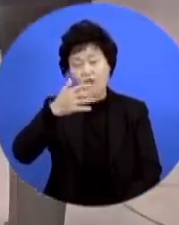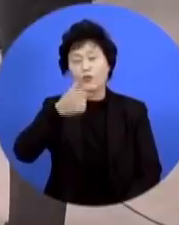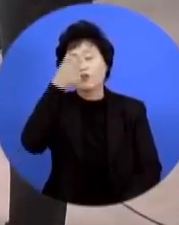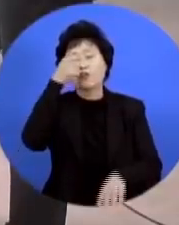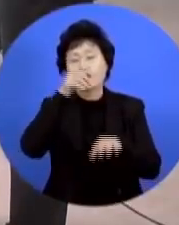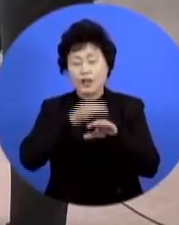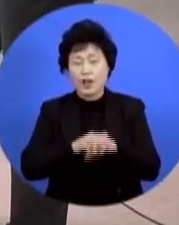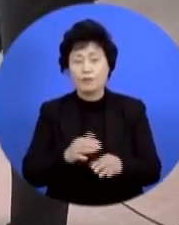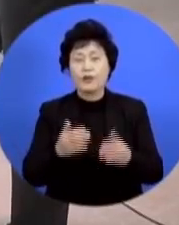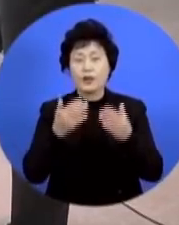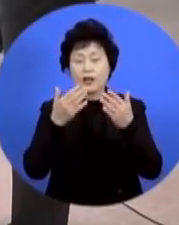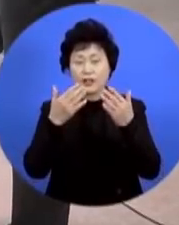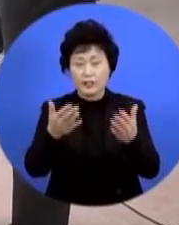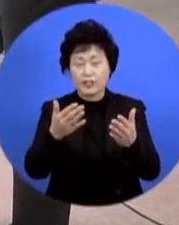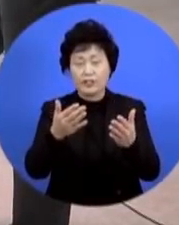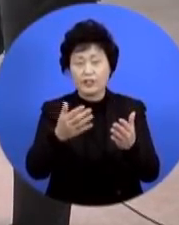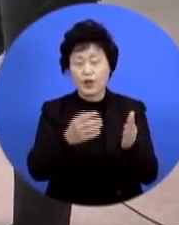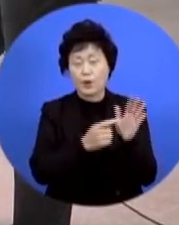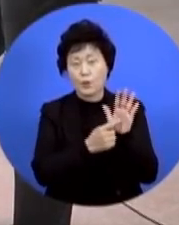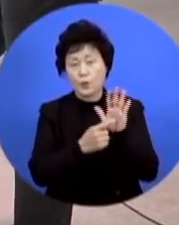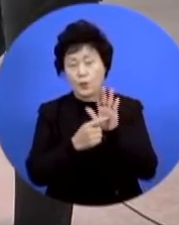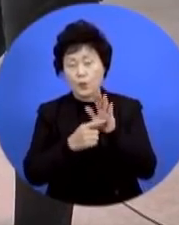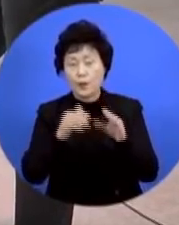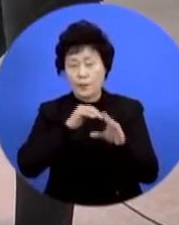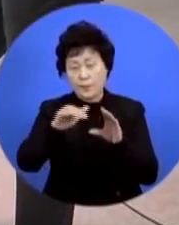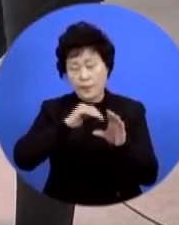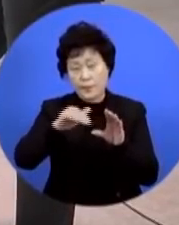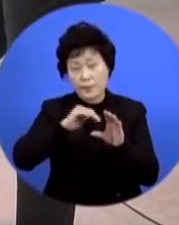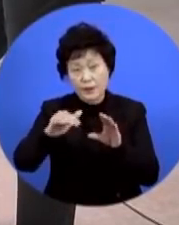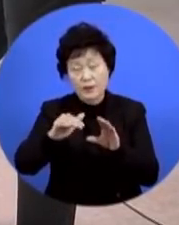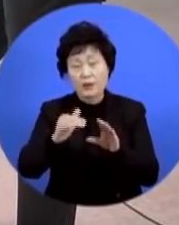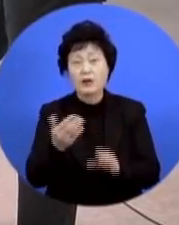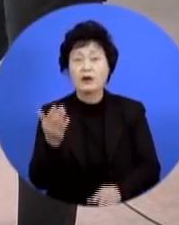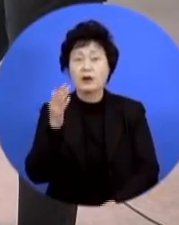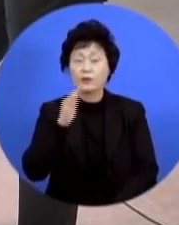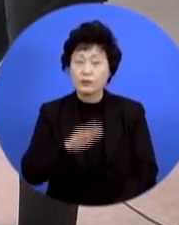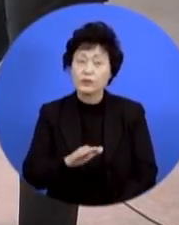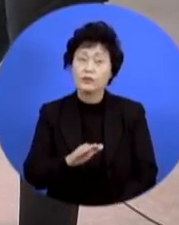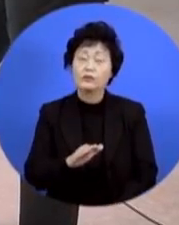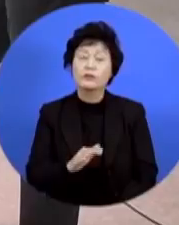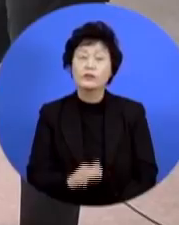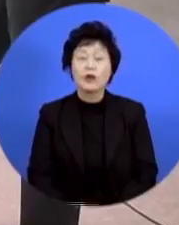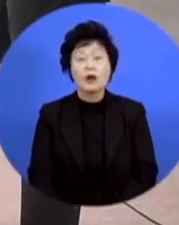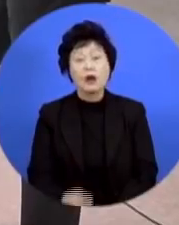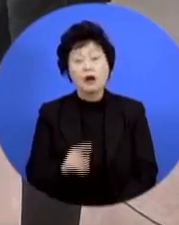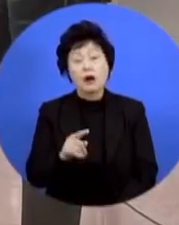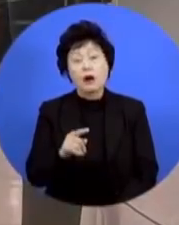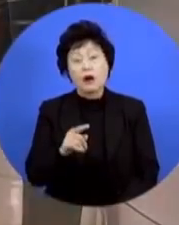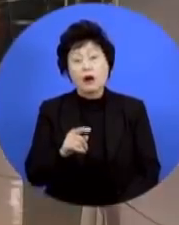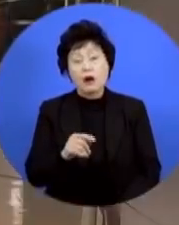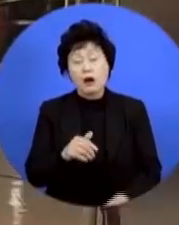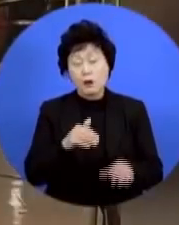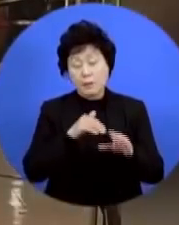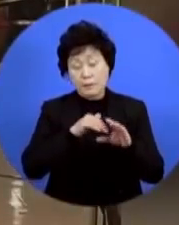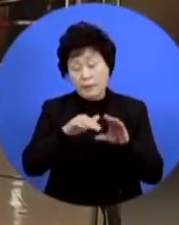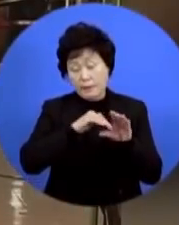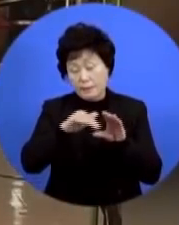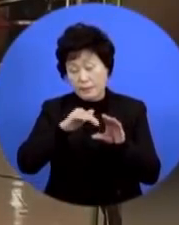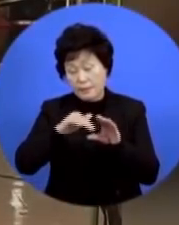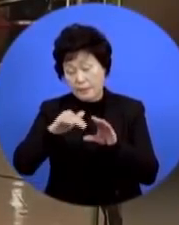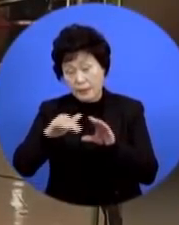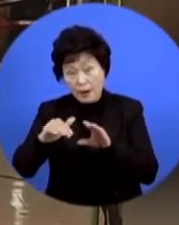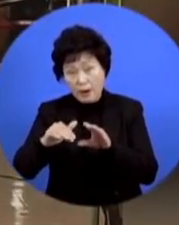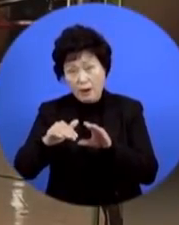이제 우리가 온라인 직원만 갖고 생방송으로 이제 그 다음날 갔는데 그걸 공지문을 써서 쫙 전교인